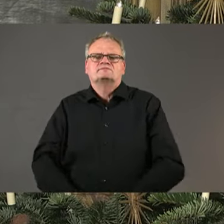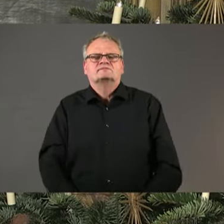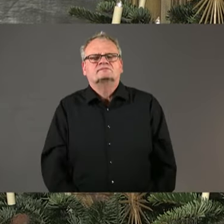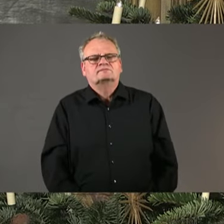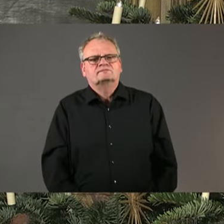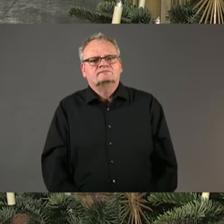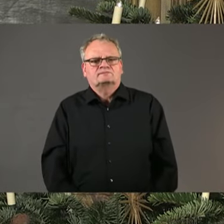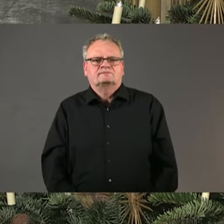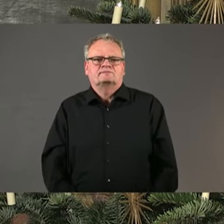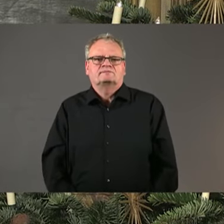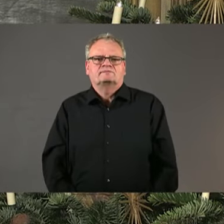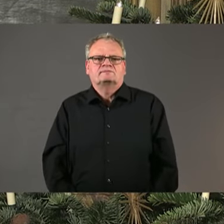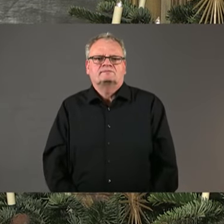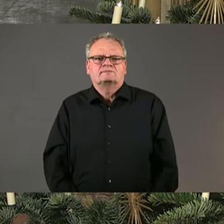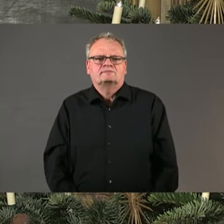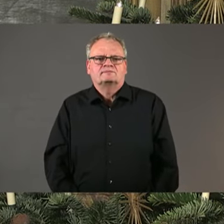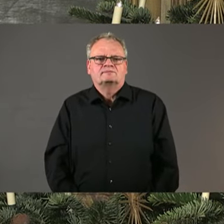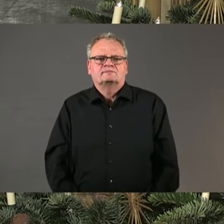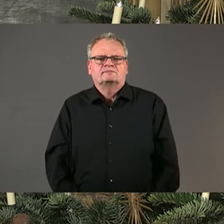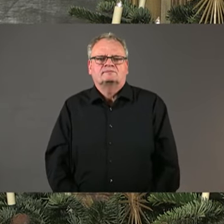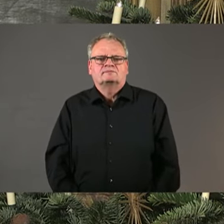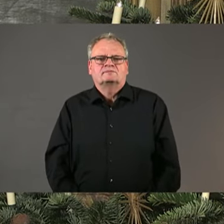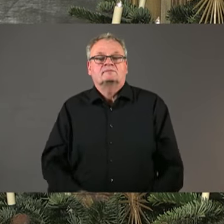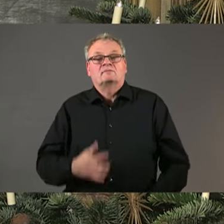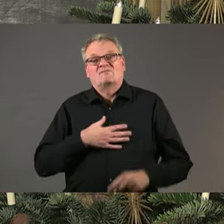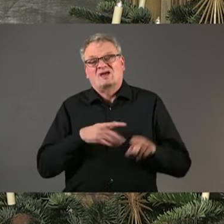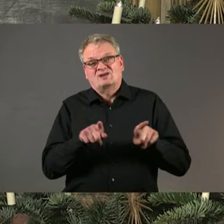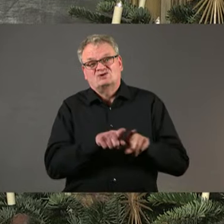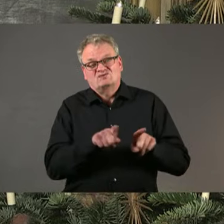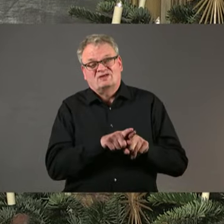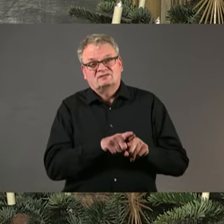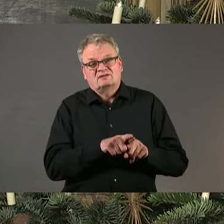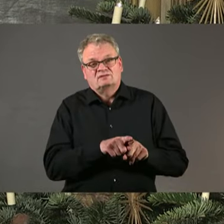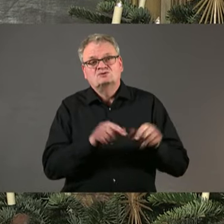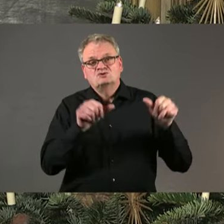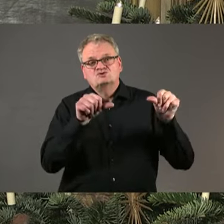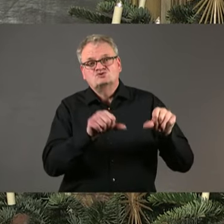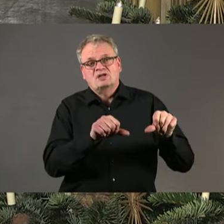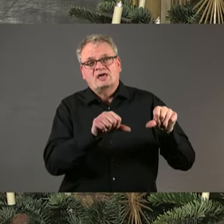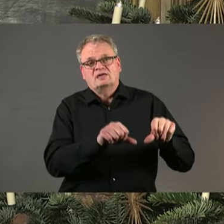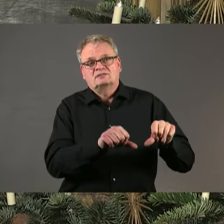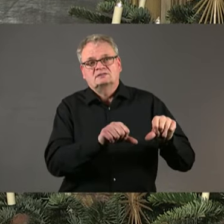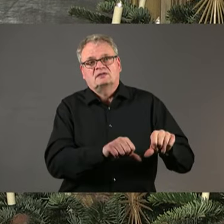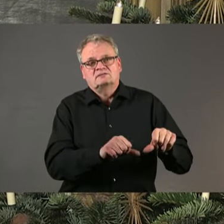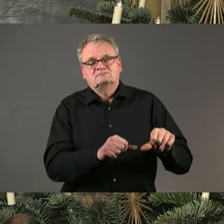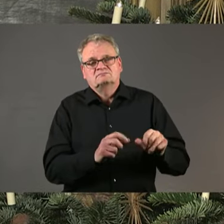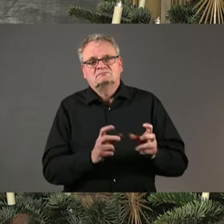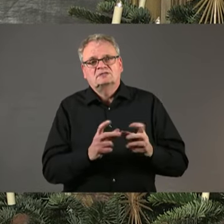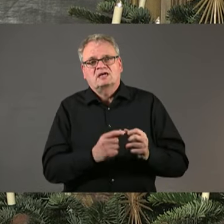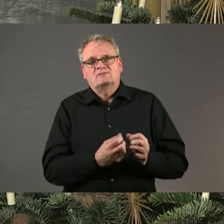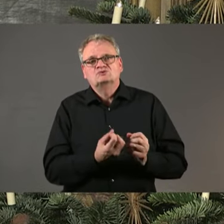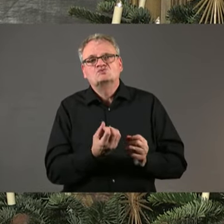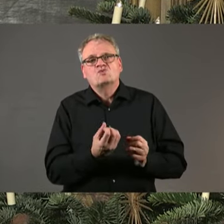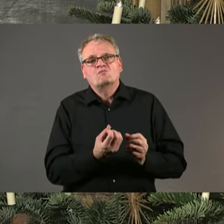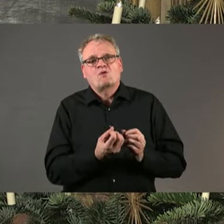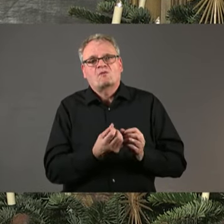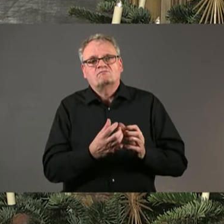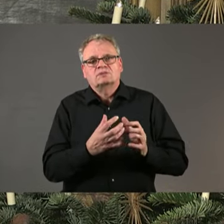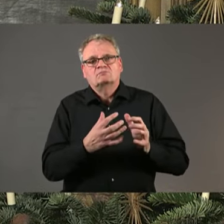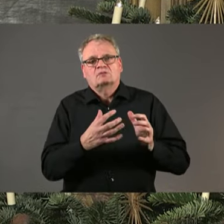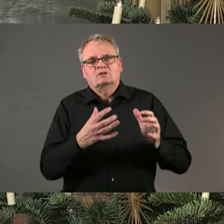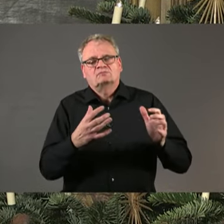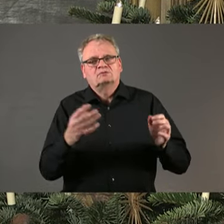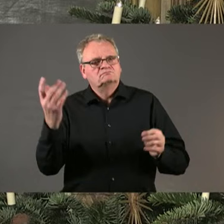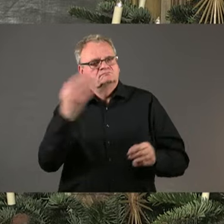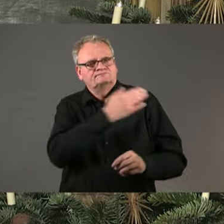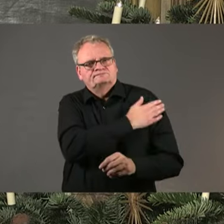Erika schreibt uns: Meiner Schwester geht es schlechter. Ihre Tumore wachsen. Stehe bitte bei.